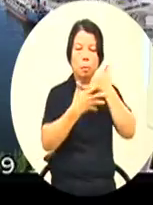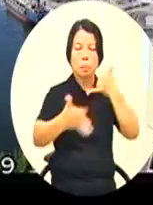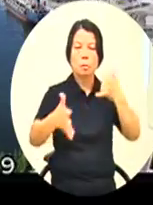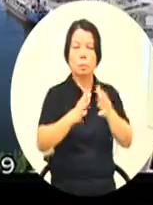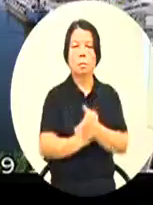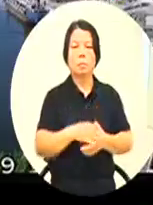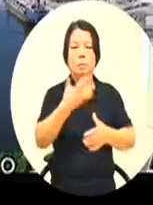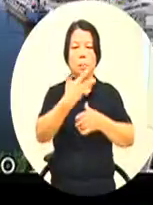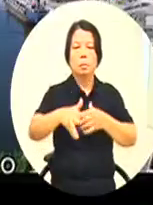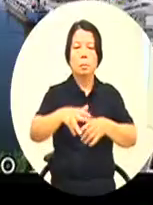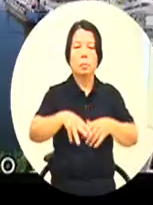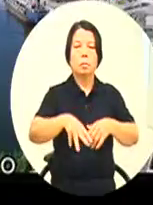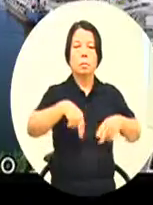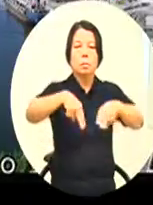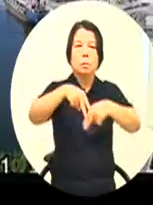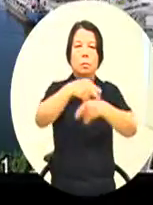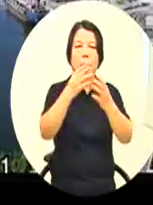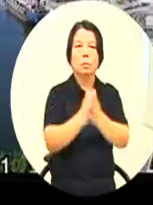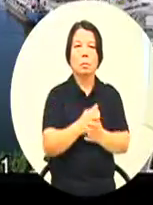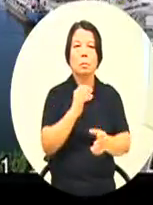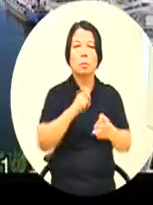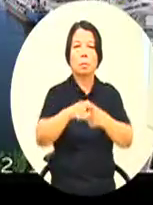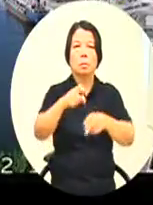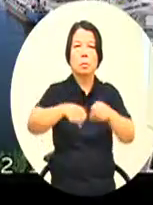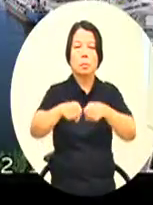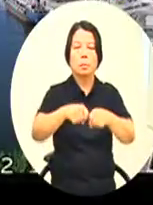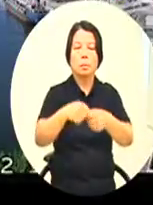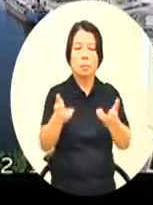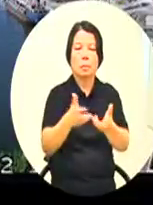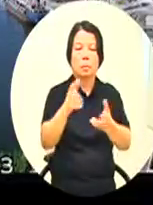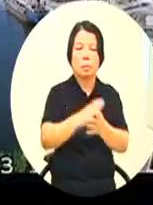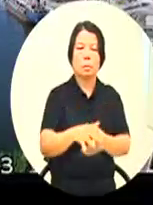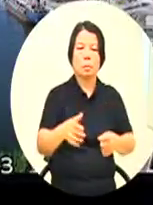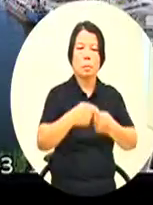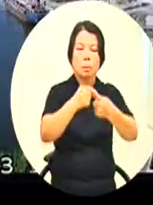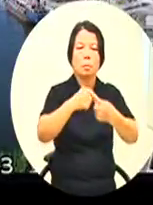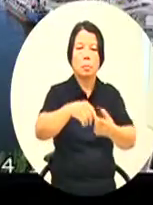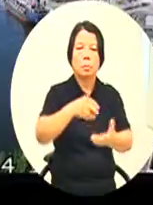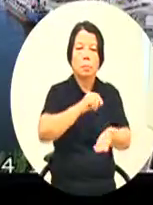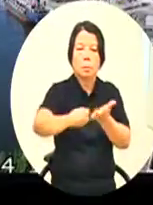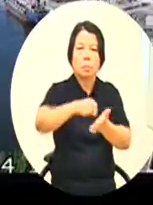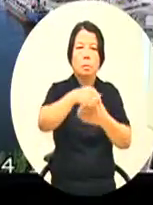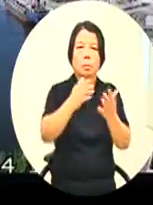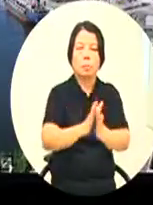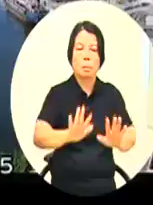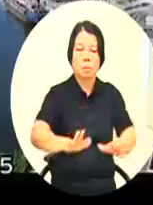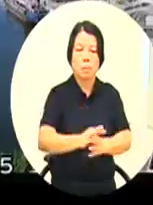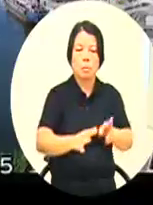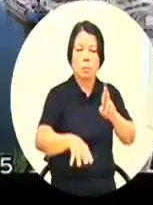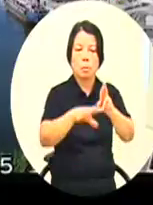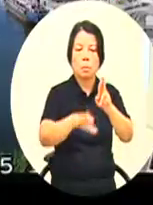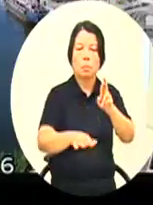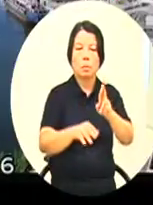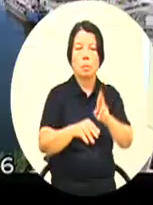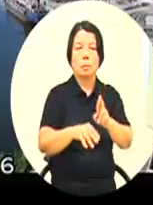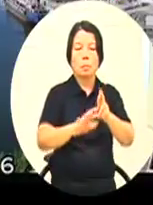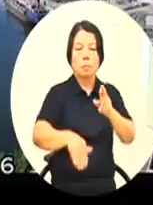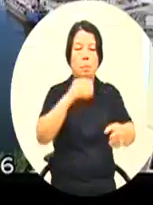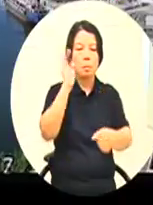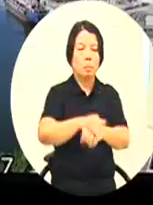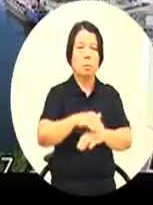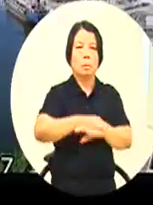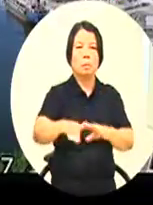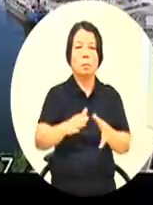行音乐中心的新建工程的进度部分哦，我们第一标工程目前预定在今年年底会完成哦。那目前